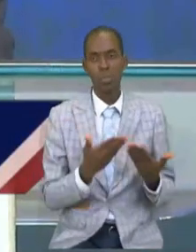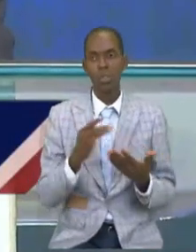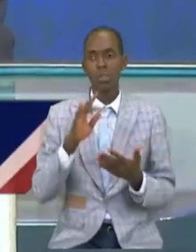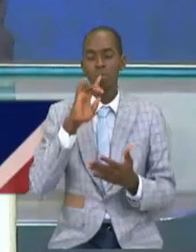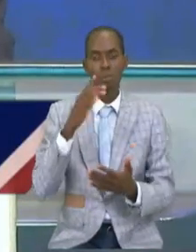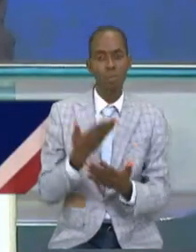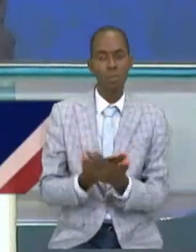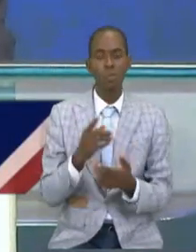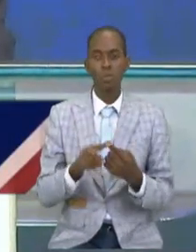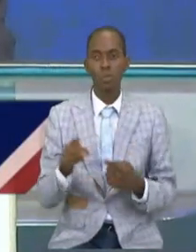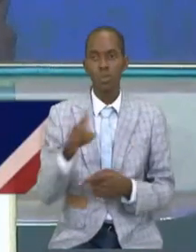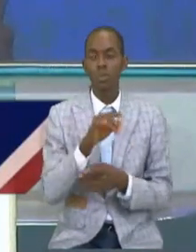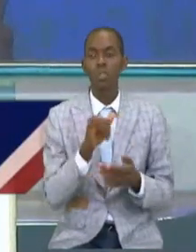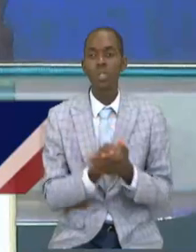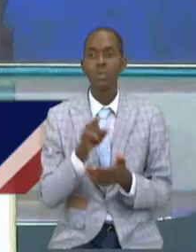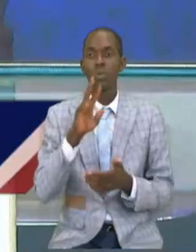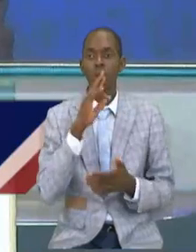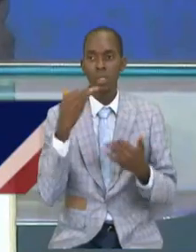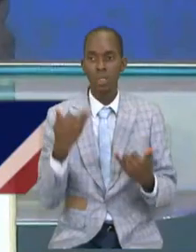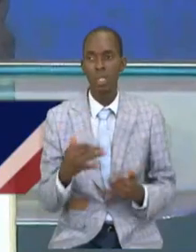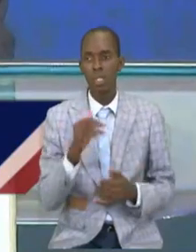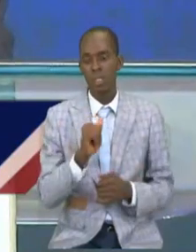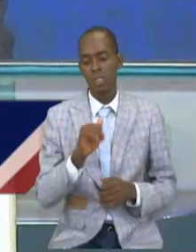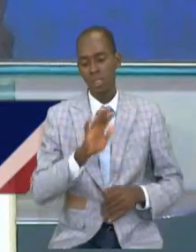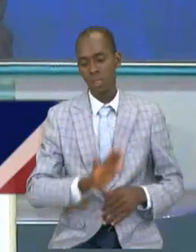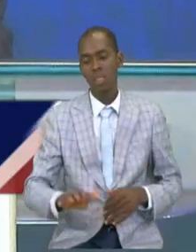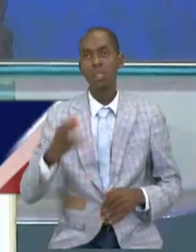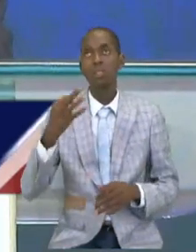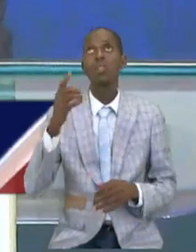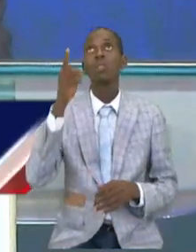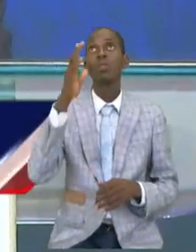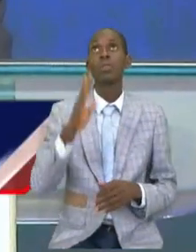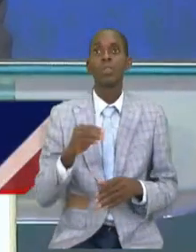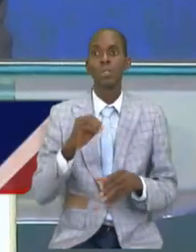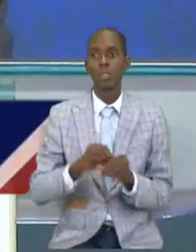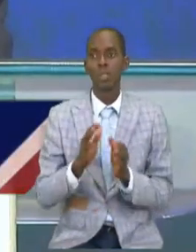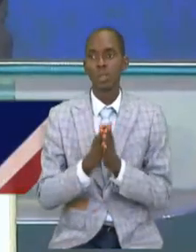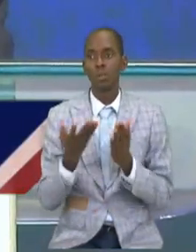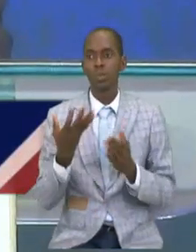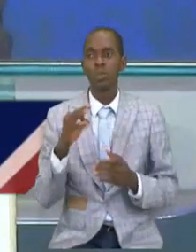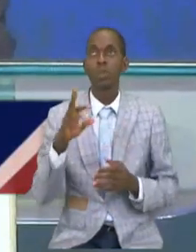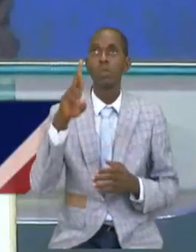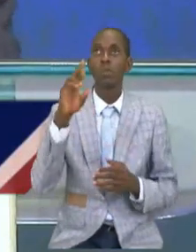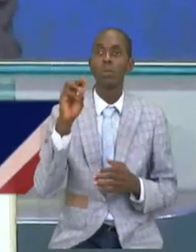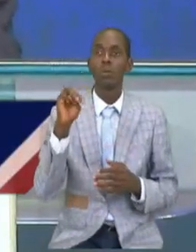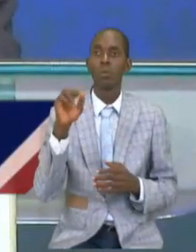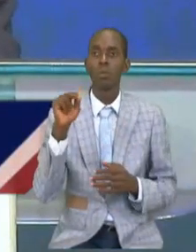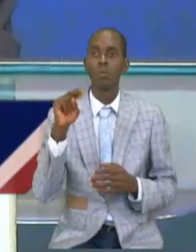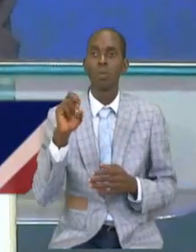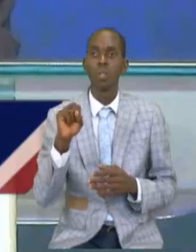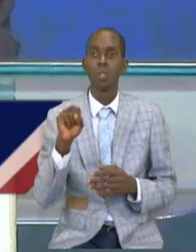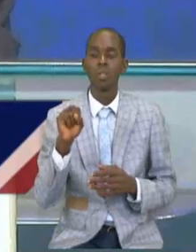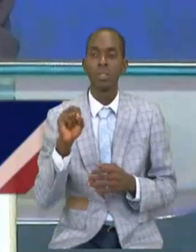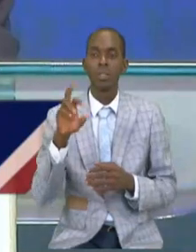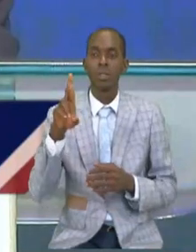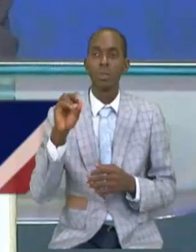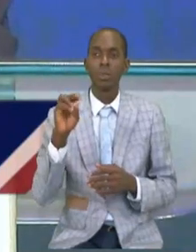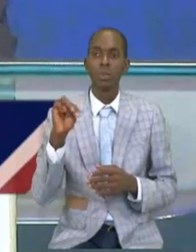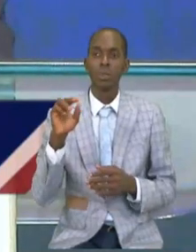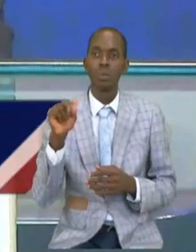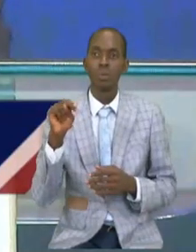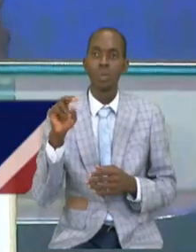êtes maintenant enfant de Dieu. Romains chapitre 8. Romains